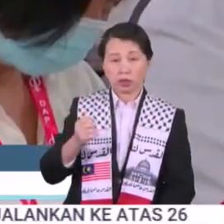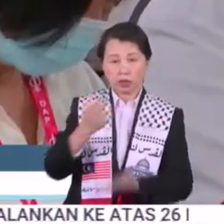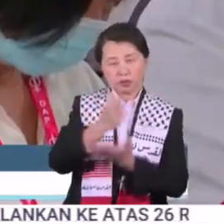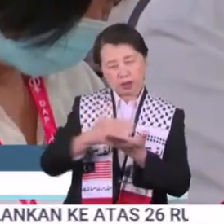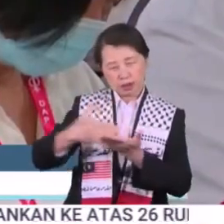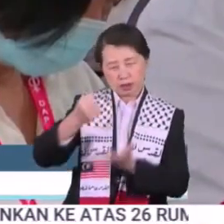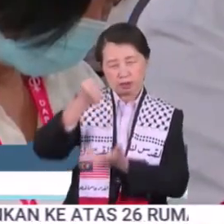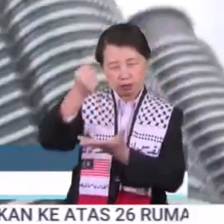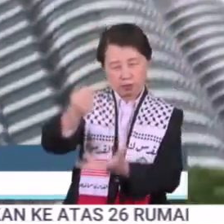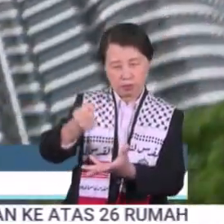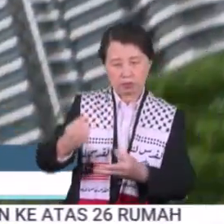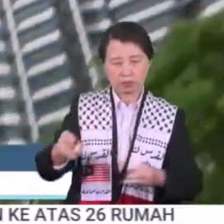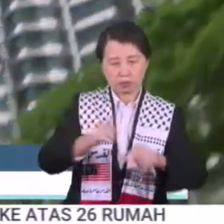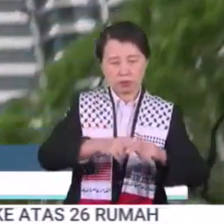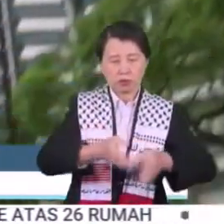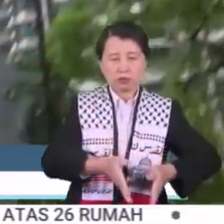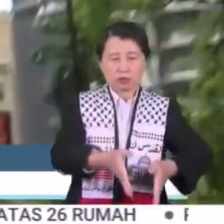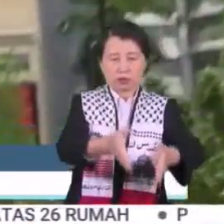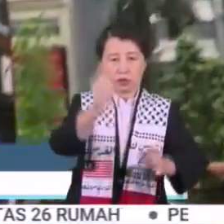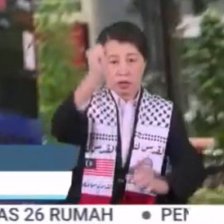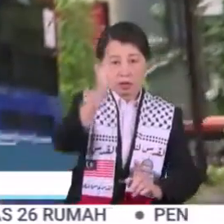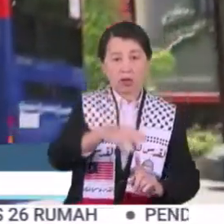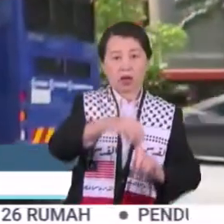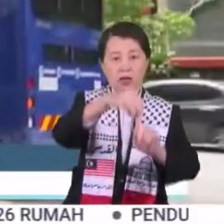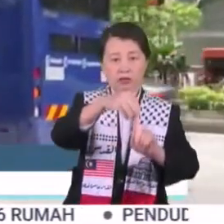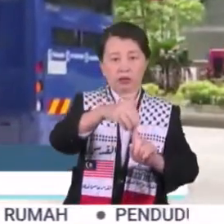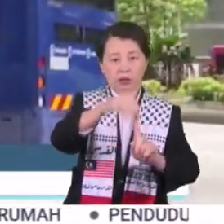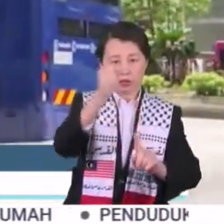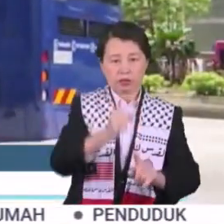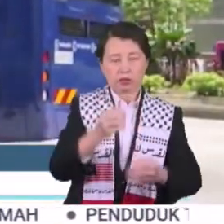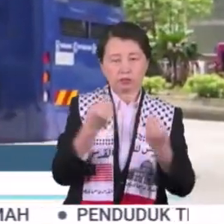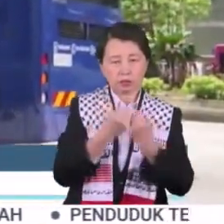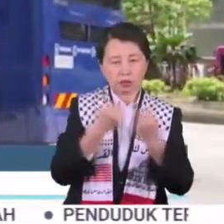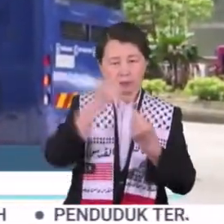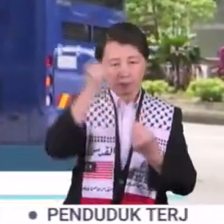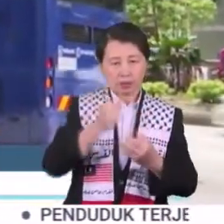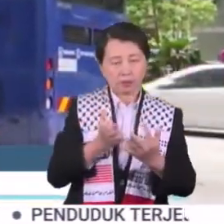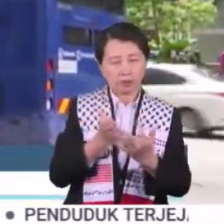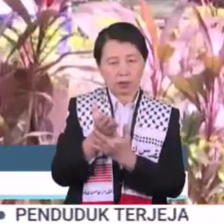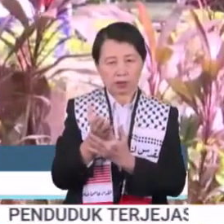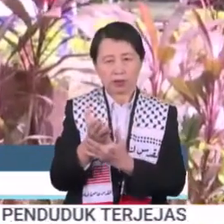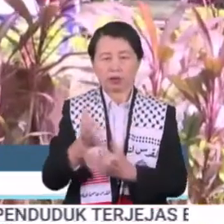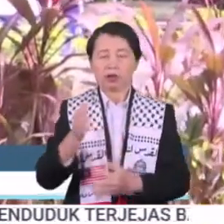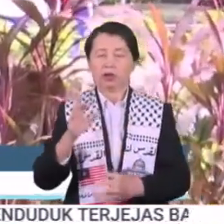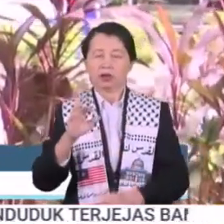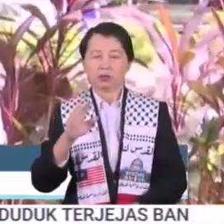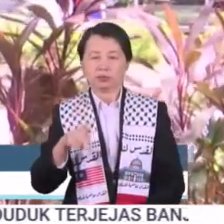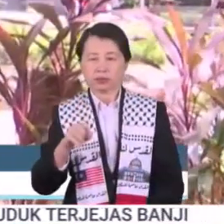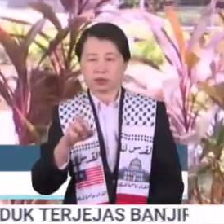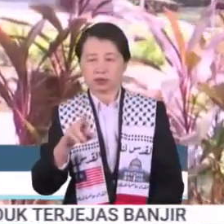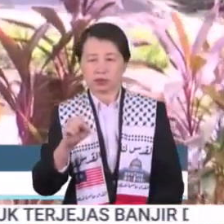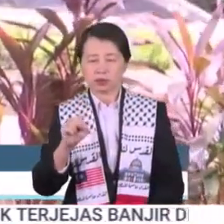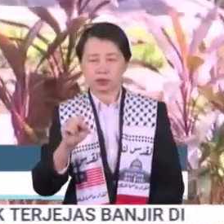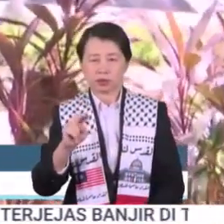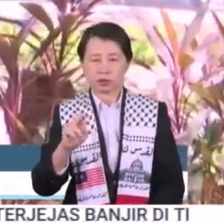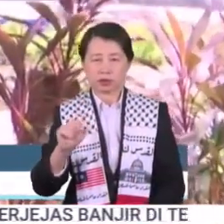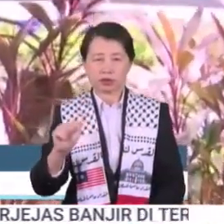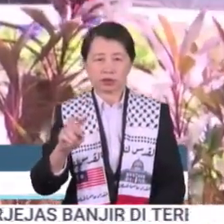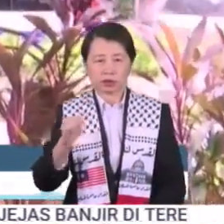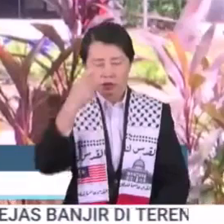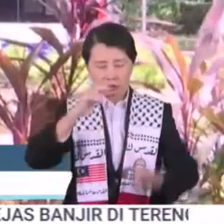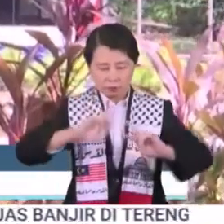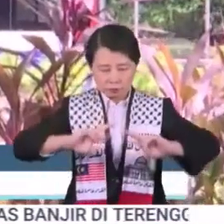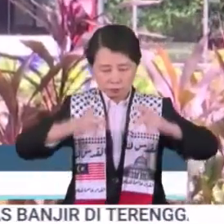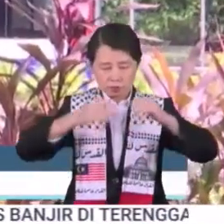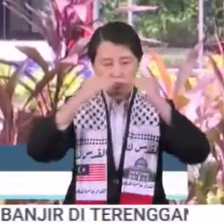digunakan bagi menambah kemuduhan laluan khas Bas dan bilangan bas diada melalui Syarikat prasana Malaysia berhad ini bagi menaik taraf